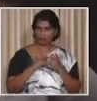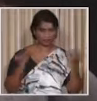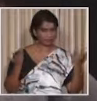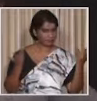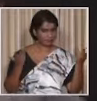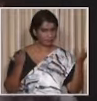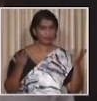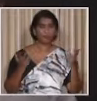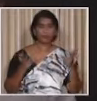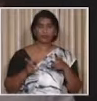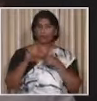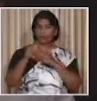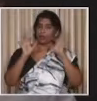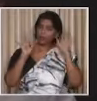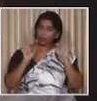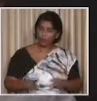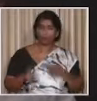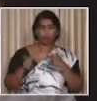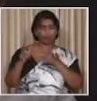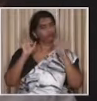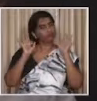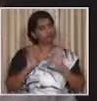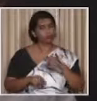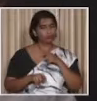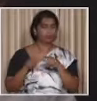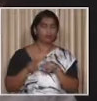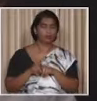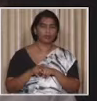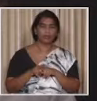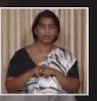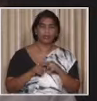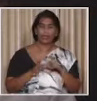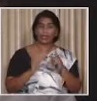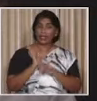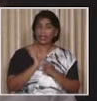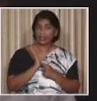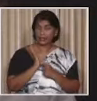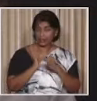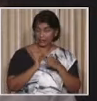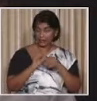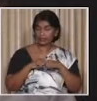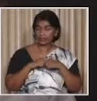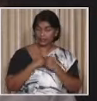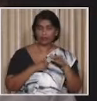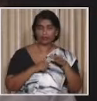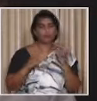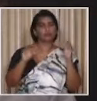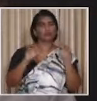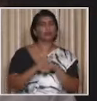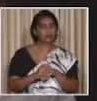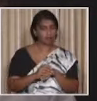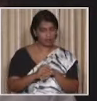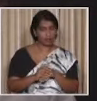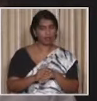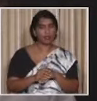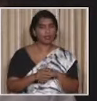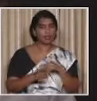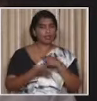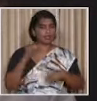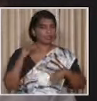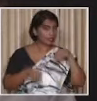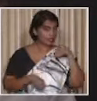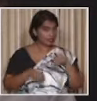නැහැ. ආයුධ බිම තියලා තියෙනවා. විමුක්ති කොටි සංවිධානයේ හිටපු අය නැවත සමාජගත වෙලා තියෙනවා.